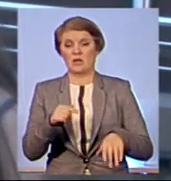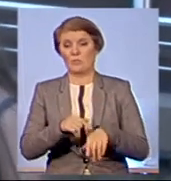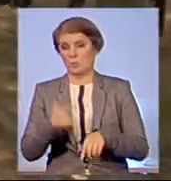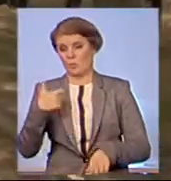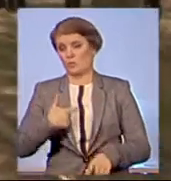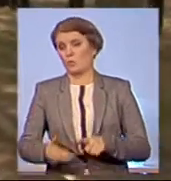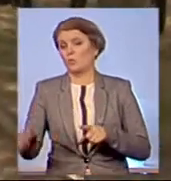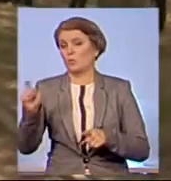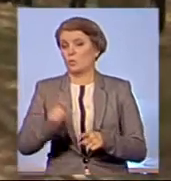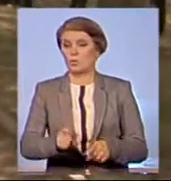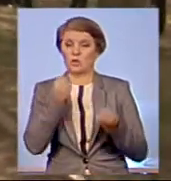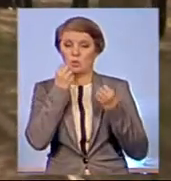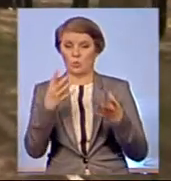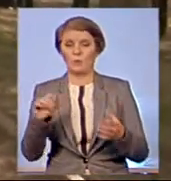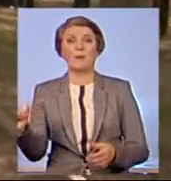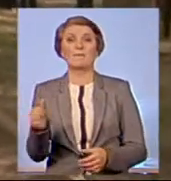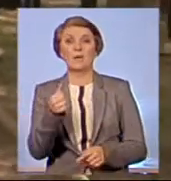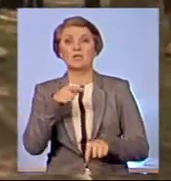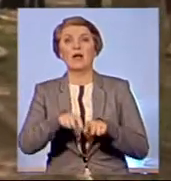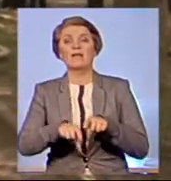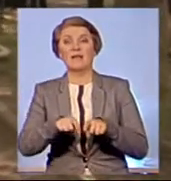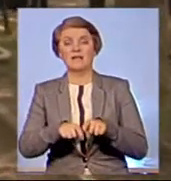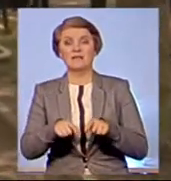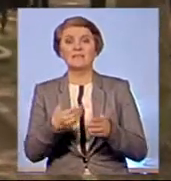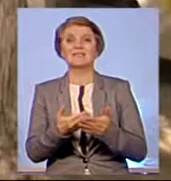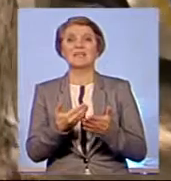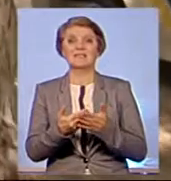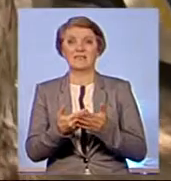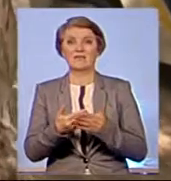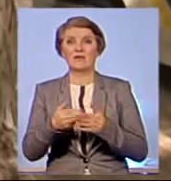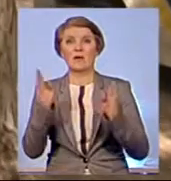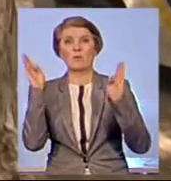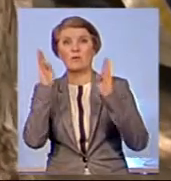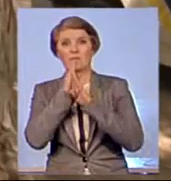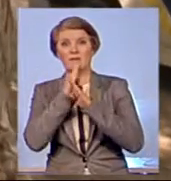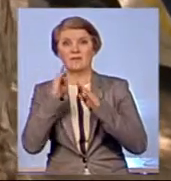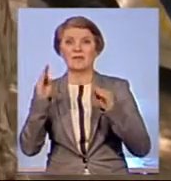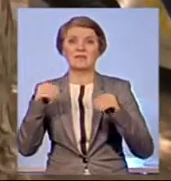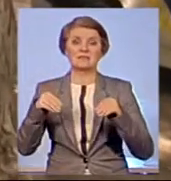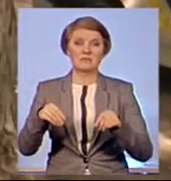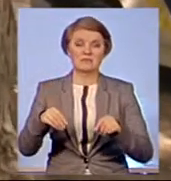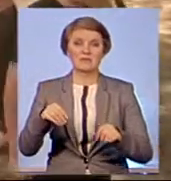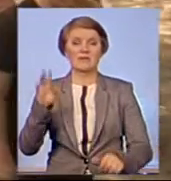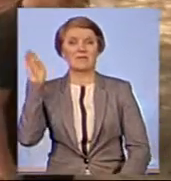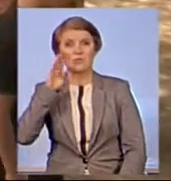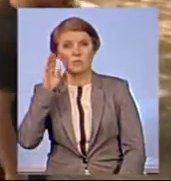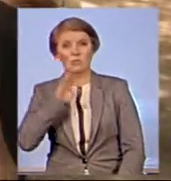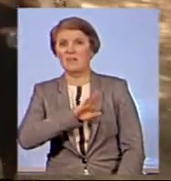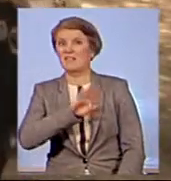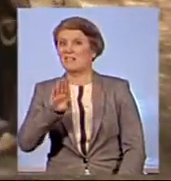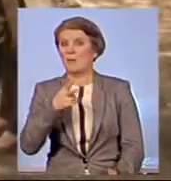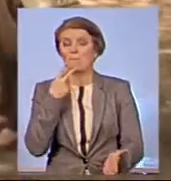добре. Перші аналізи зразків повітря, ґрунту та води з території школи не показали вмісту отруйних речовин, повідомив начальник